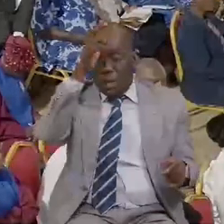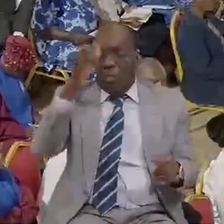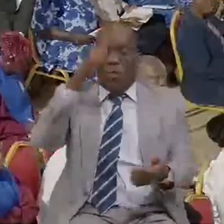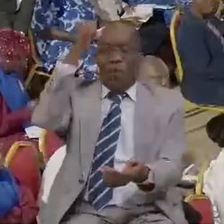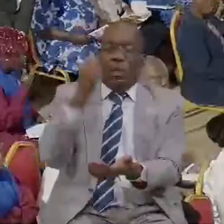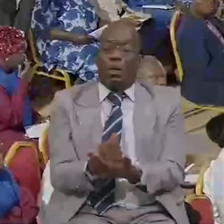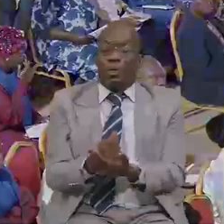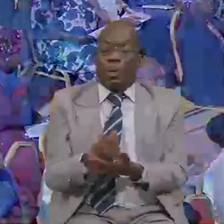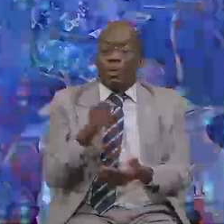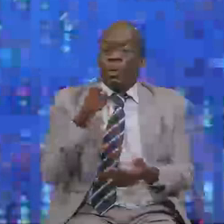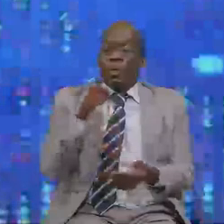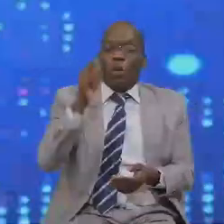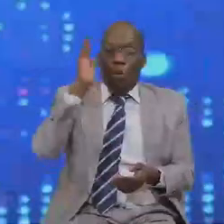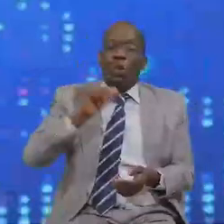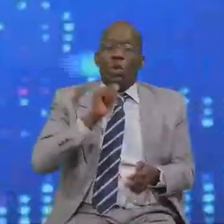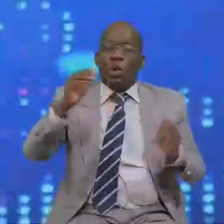Tu n'auras